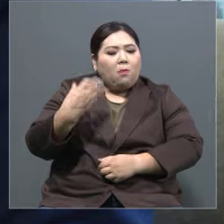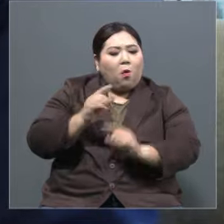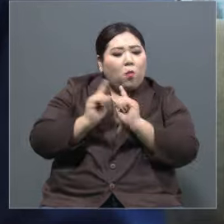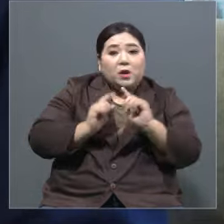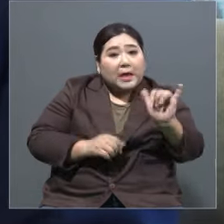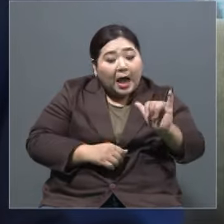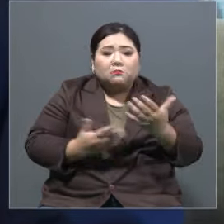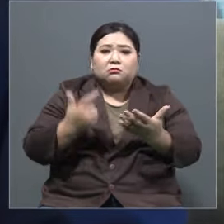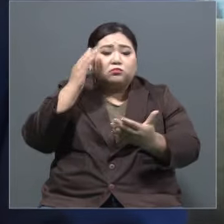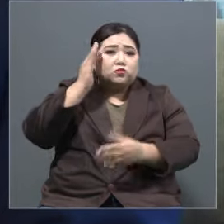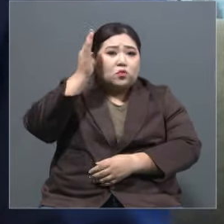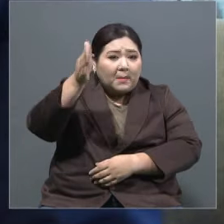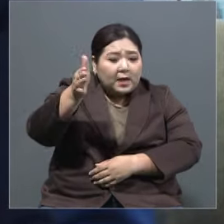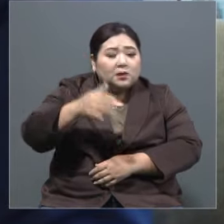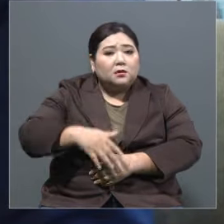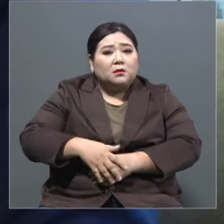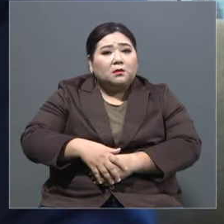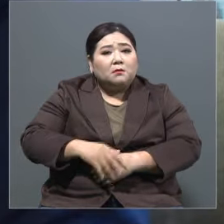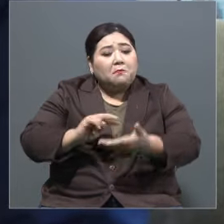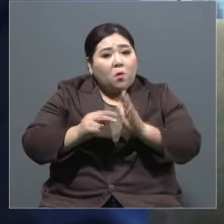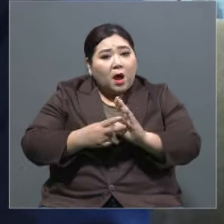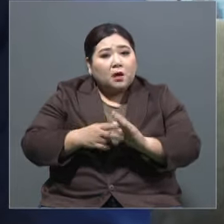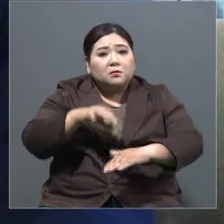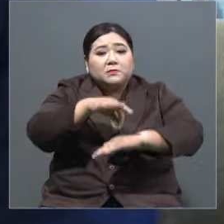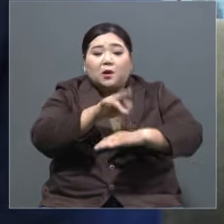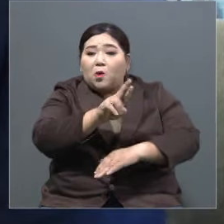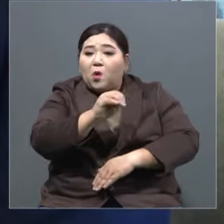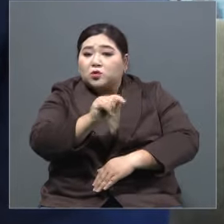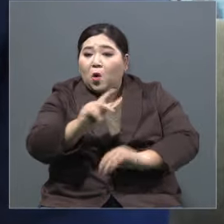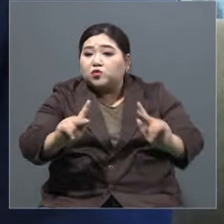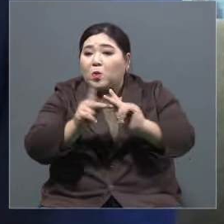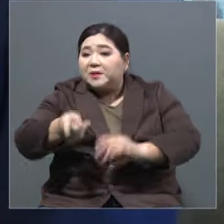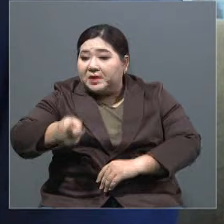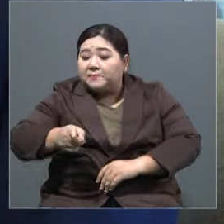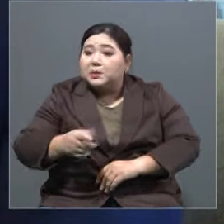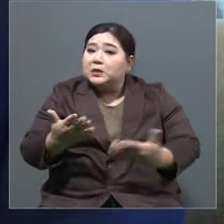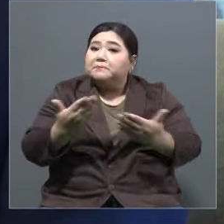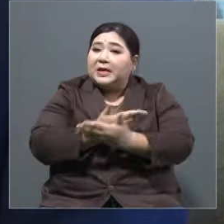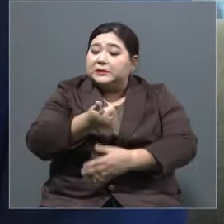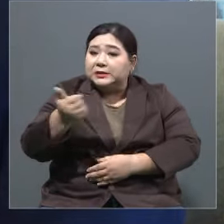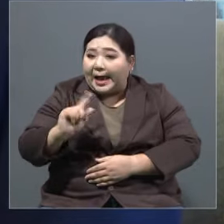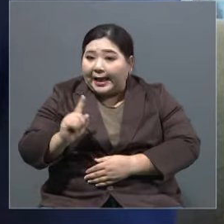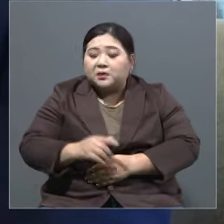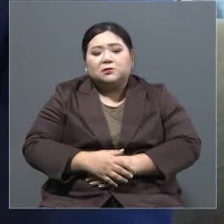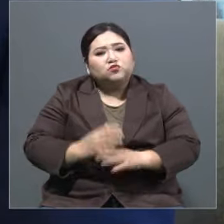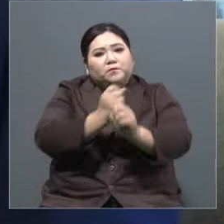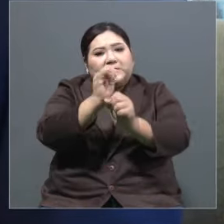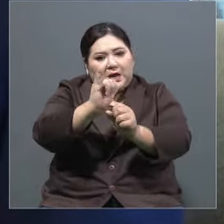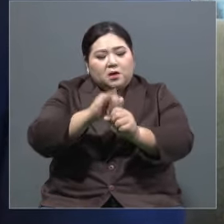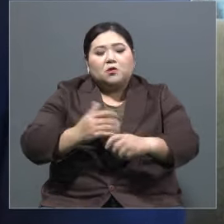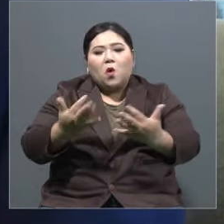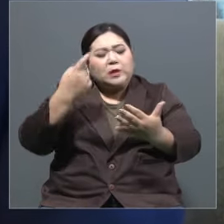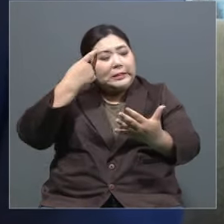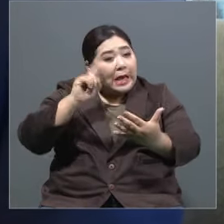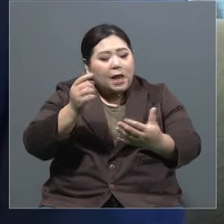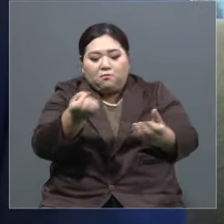ว่าโควต้าดังกล่าวหมายถึงจะยังคงเป็นรัฐมนตรีกระทรวงเดิมหรือไม่อย่างไรก็ตามค่ะเมื่ออยู่ด้วยกันก็ต้องรับฟังความคิด